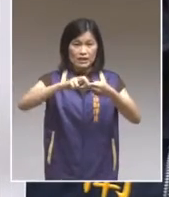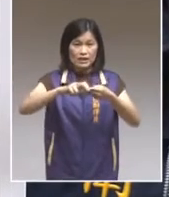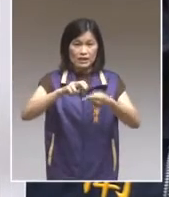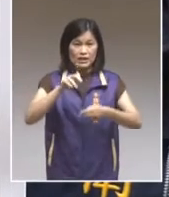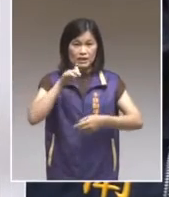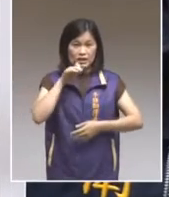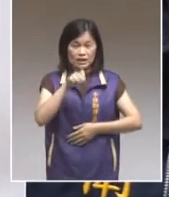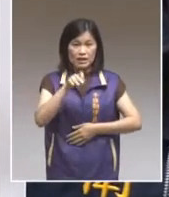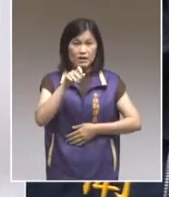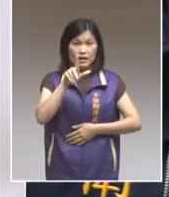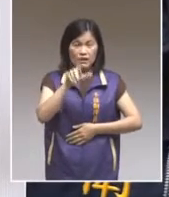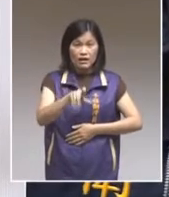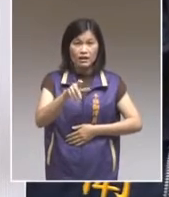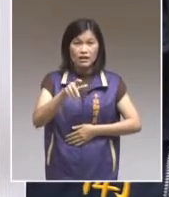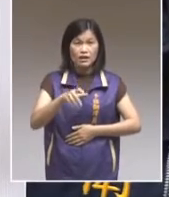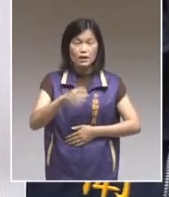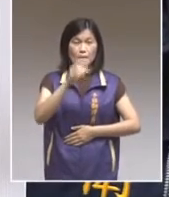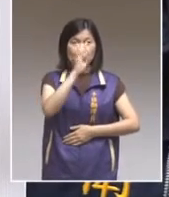是